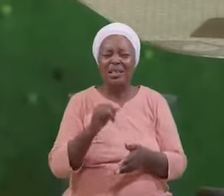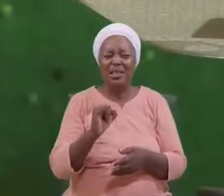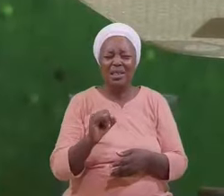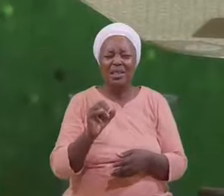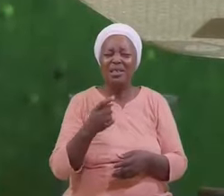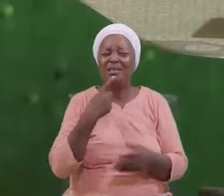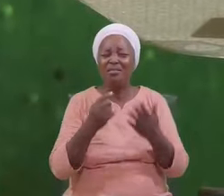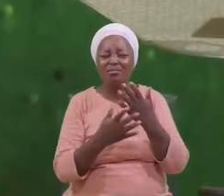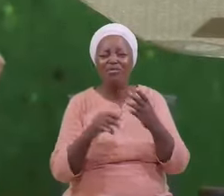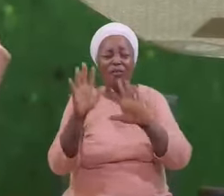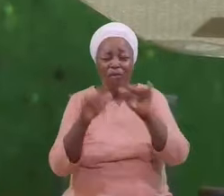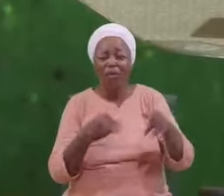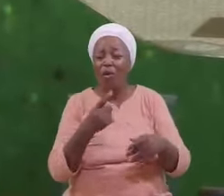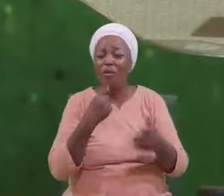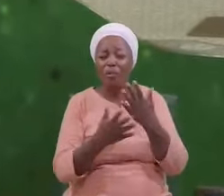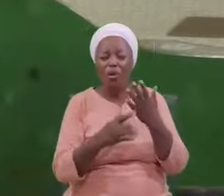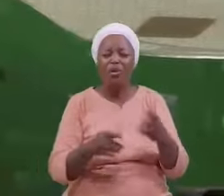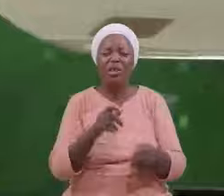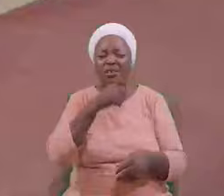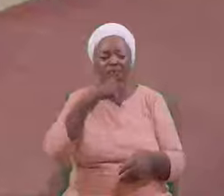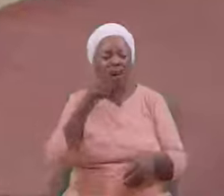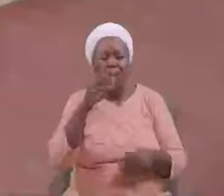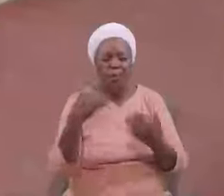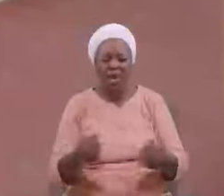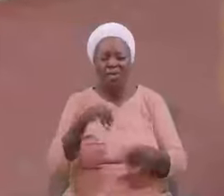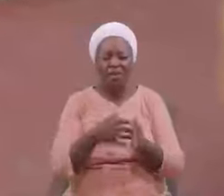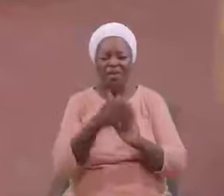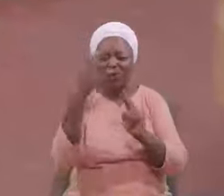sèche-toi maintenant au nom de Jésus-Christ.